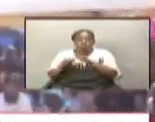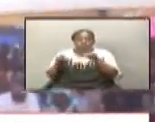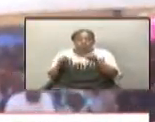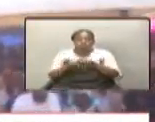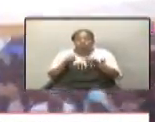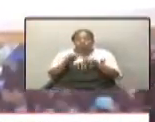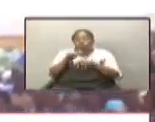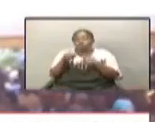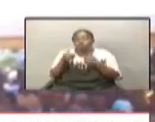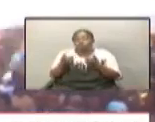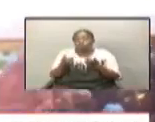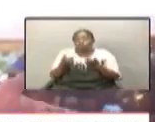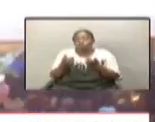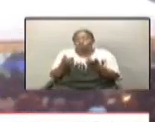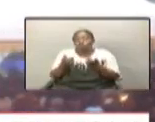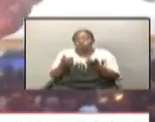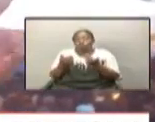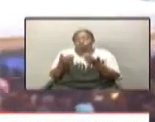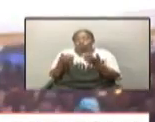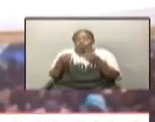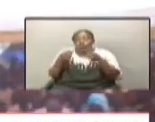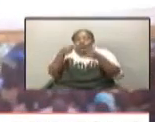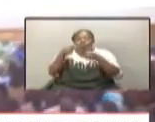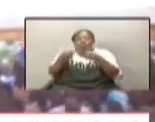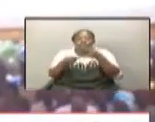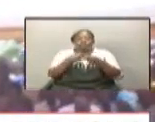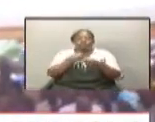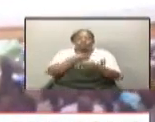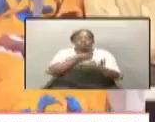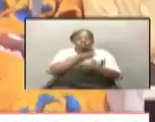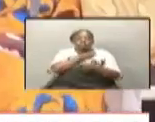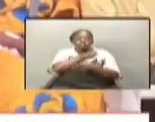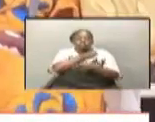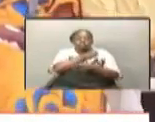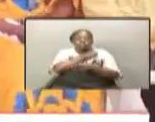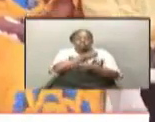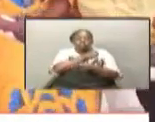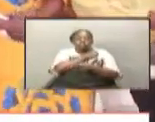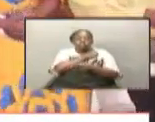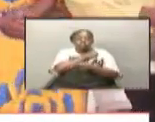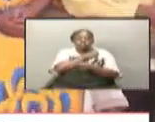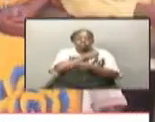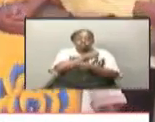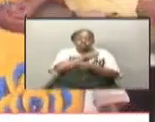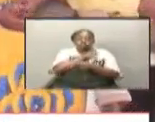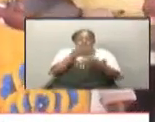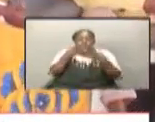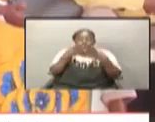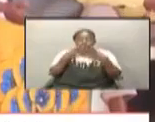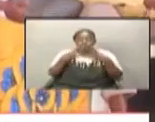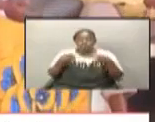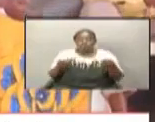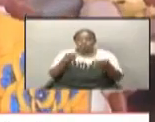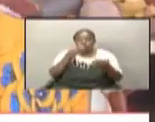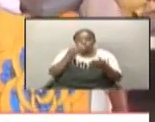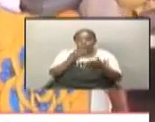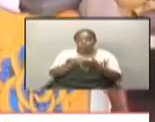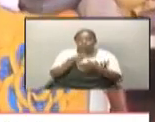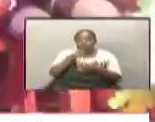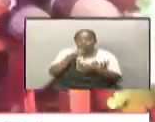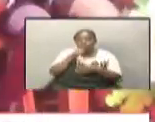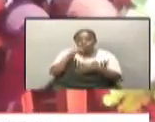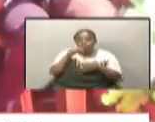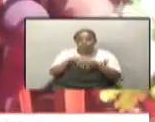undertaking to carry forward that legacy Gemitu mbukisi wafumi yudo msaji wa manye Mubia